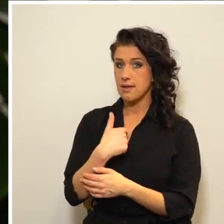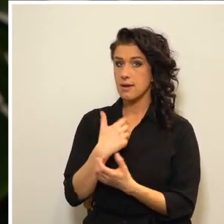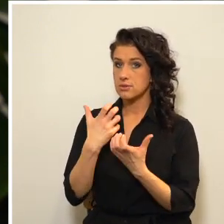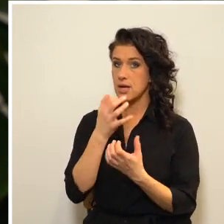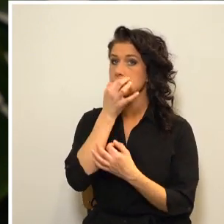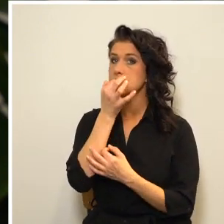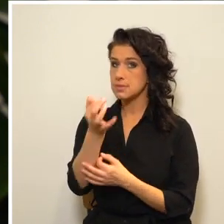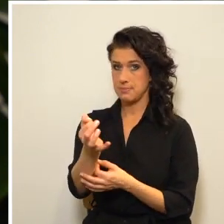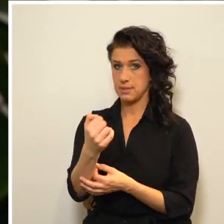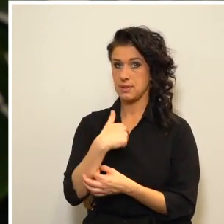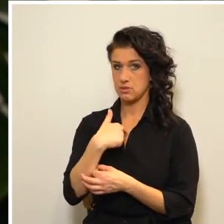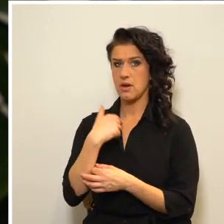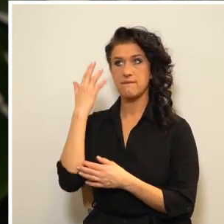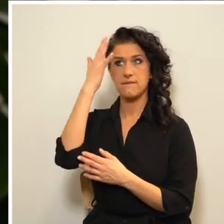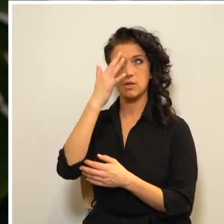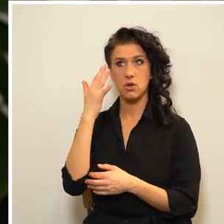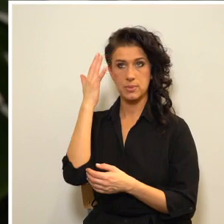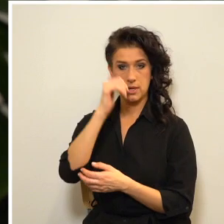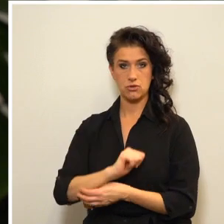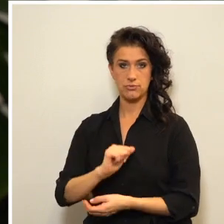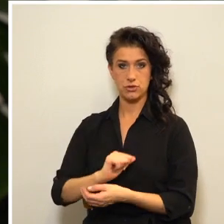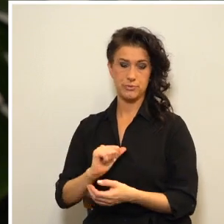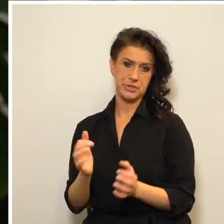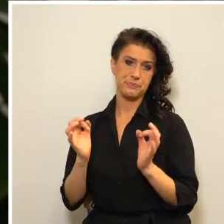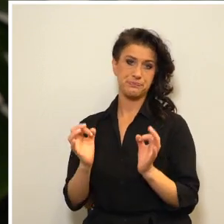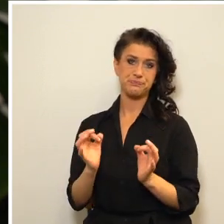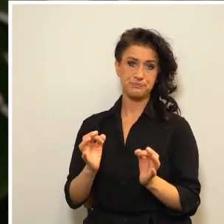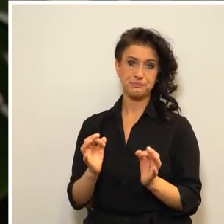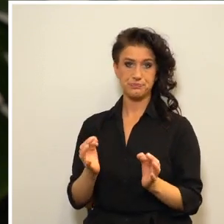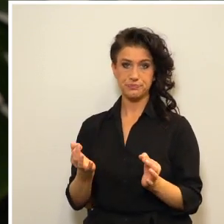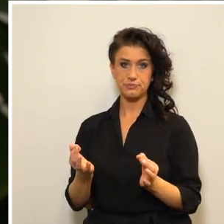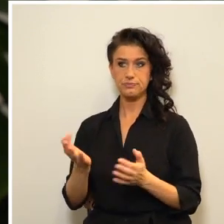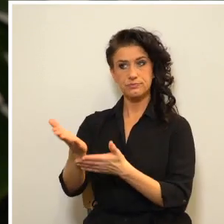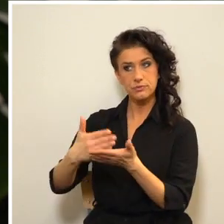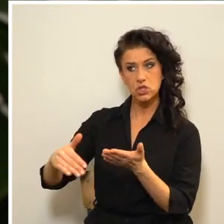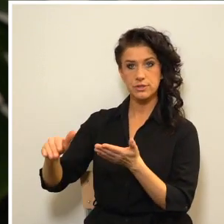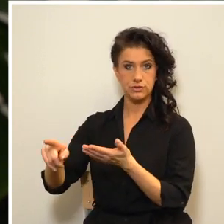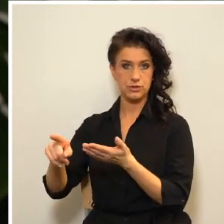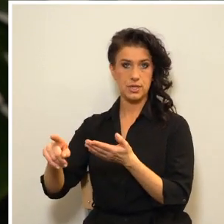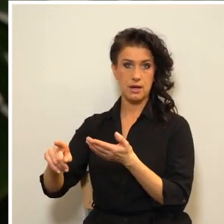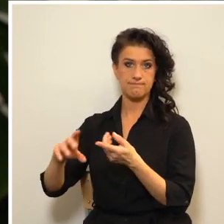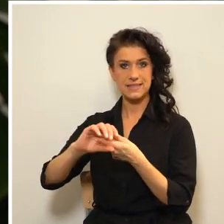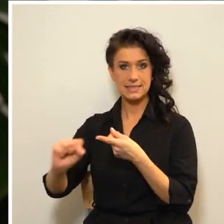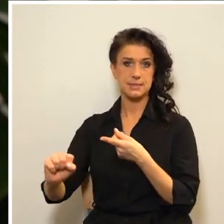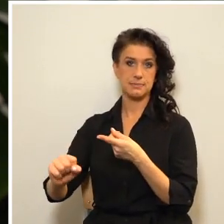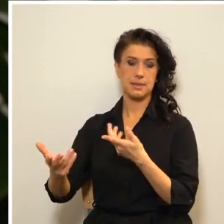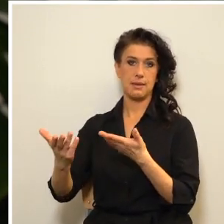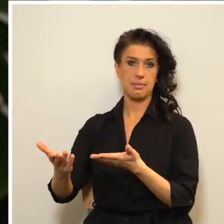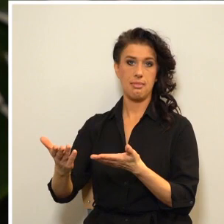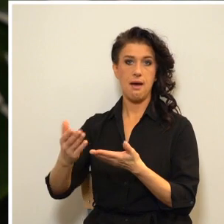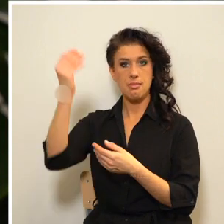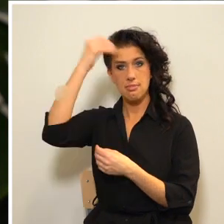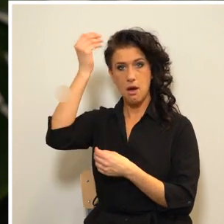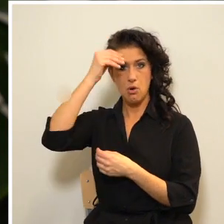zapytać bo wyobrażam sobie że właściwie dzisiaj chyba żadna dziedzina nauki nie jest jakimś takim samotnym elektronem